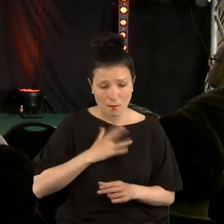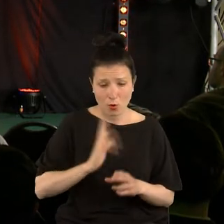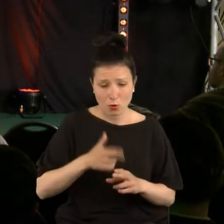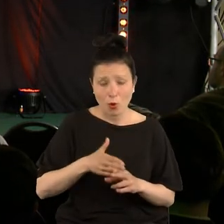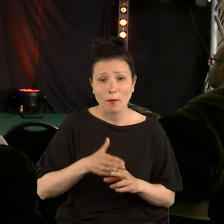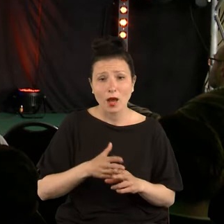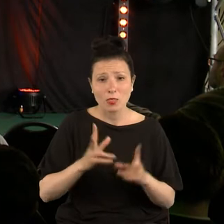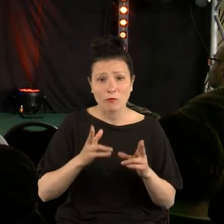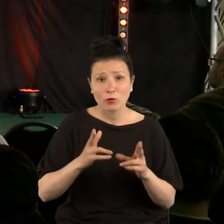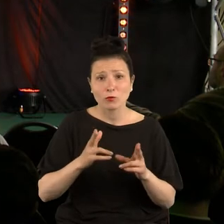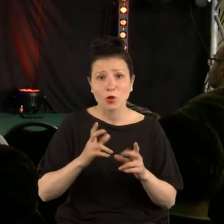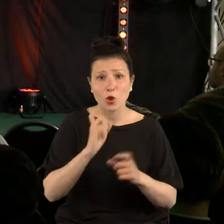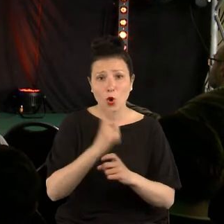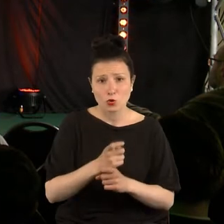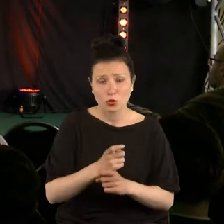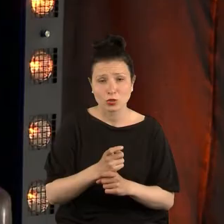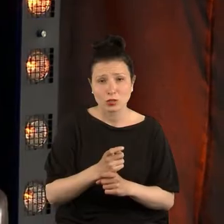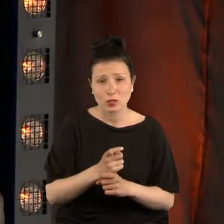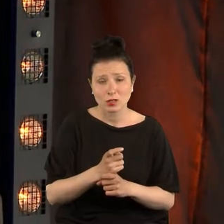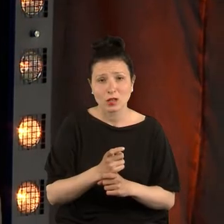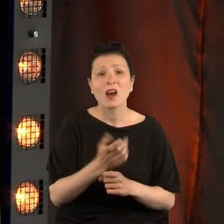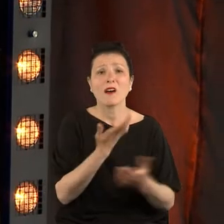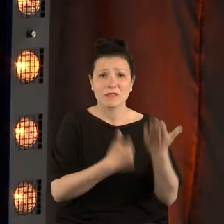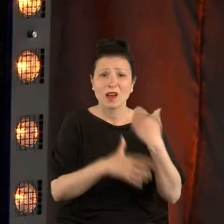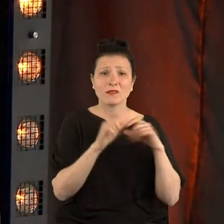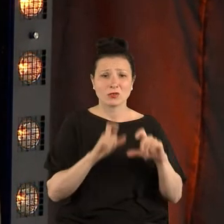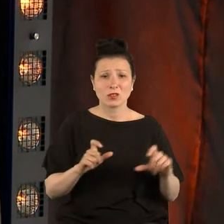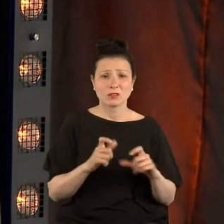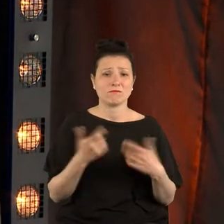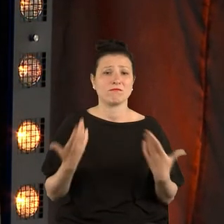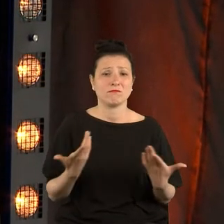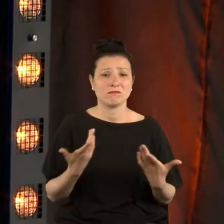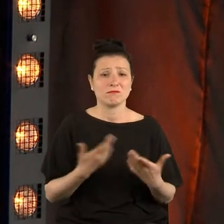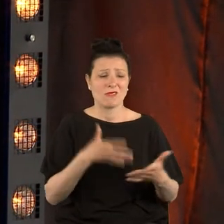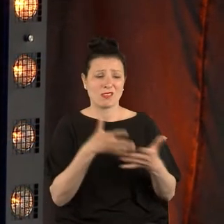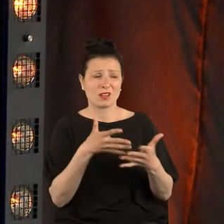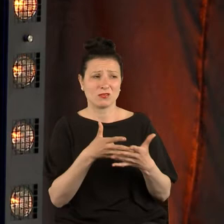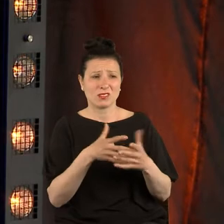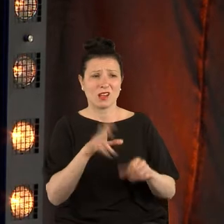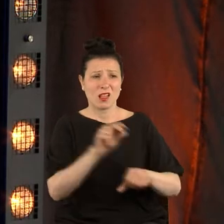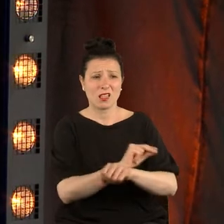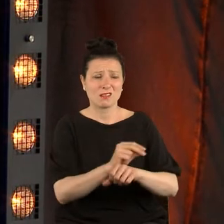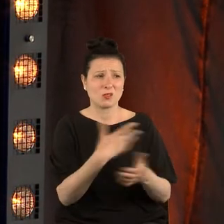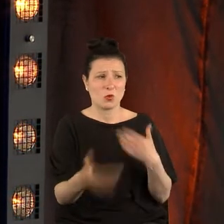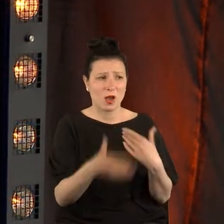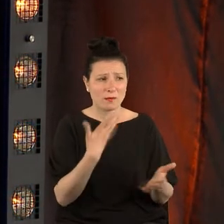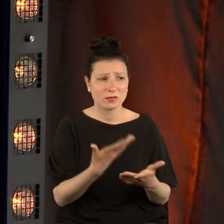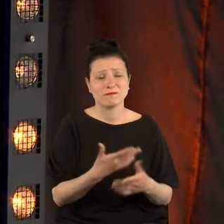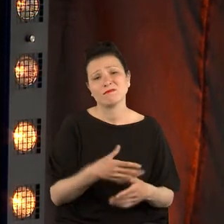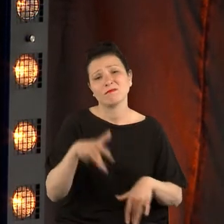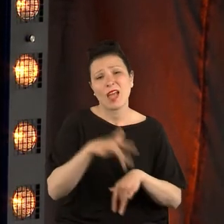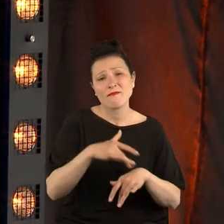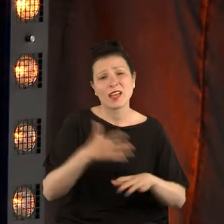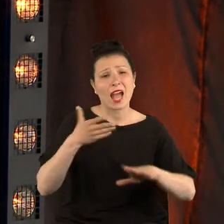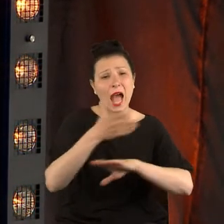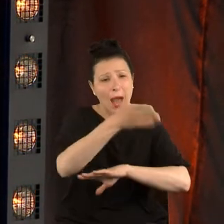nowotworową kości, tak? A że w tych czasach to z diagnostyką było słabo, więc skończyło się amputacją. Już nie będę